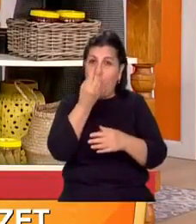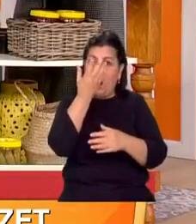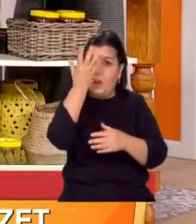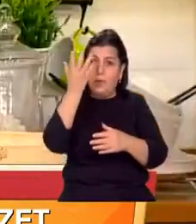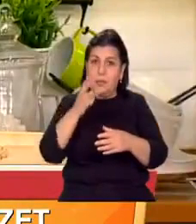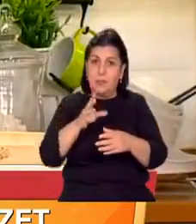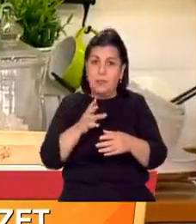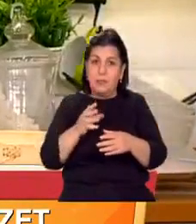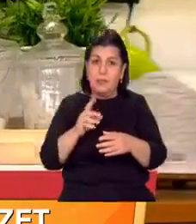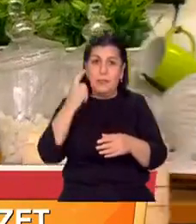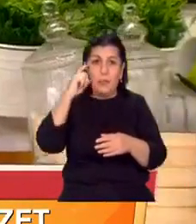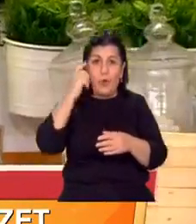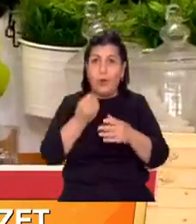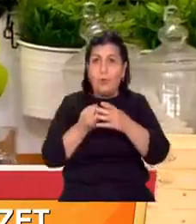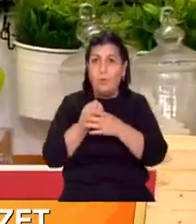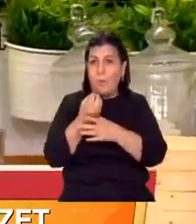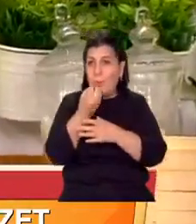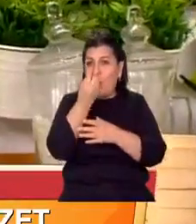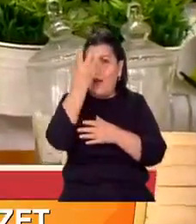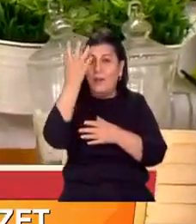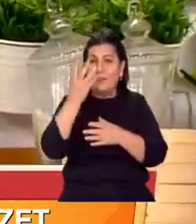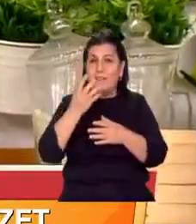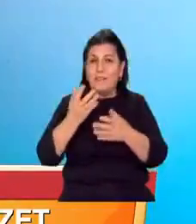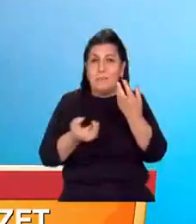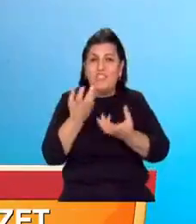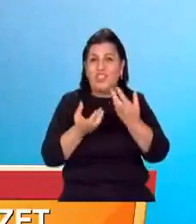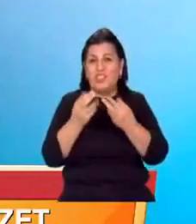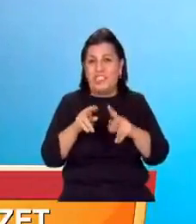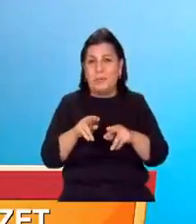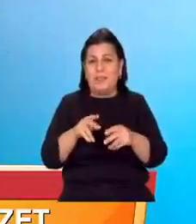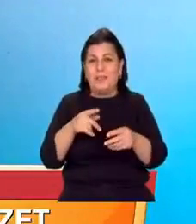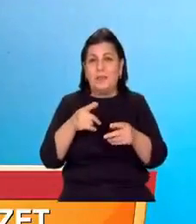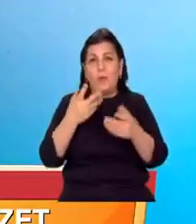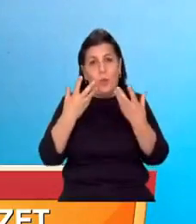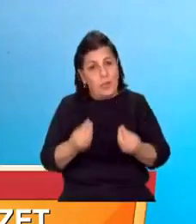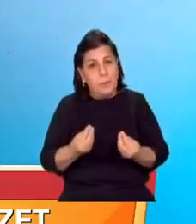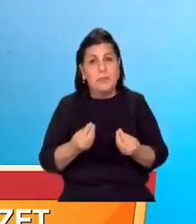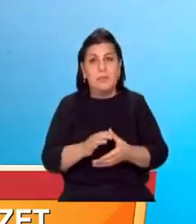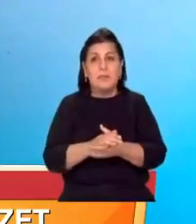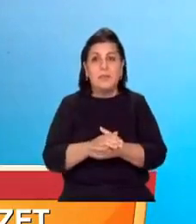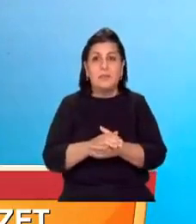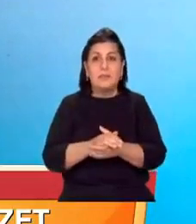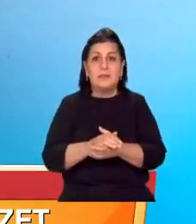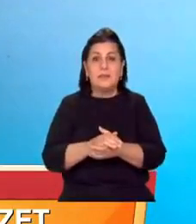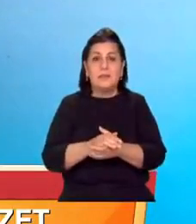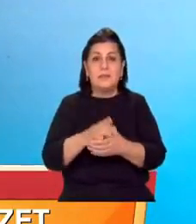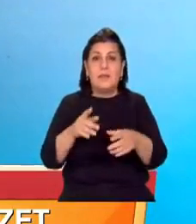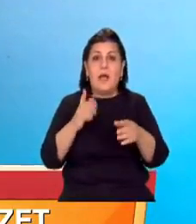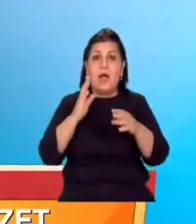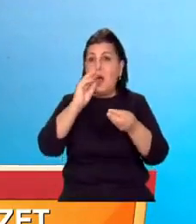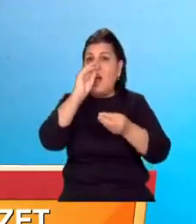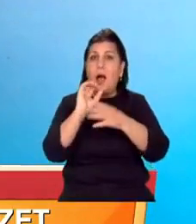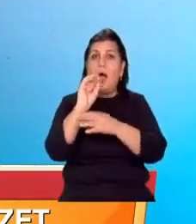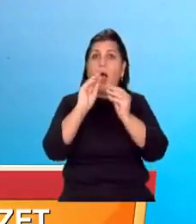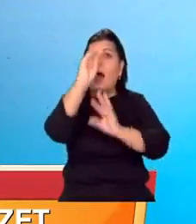pişirgeç Ya mantık buharlı pişirici de diyebiliriz Aslında o şekilde de verilebilir ama ağacının bam bam